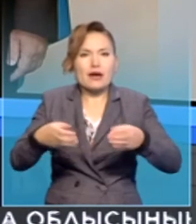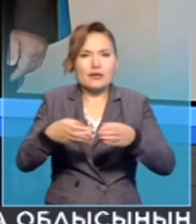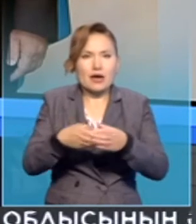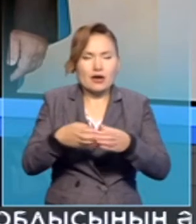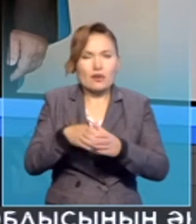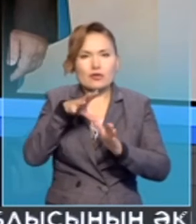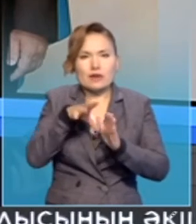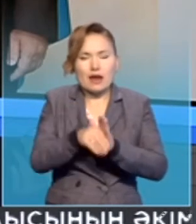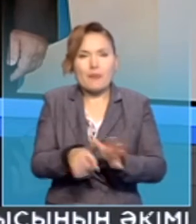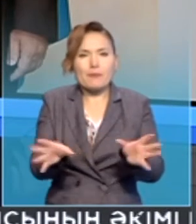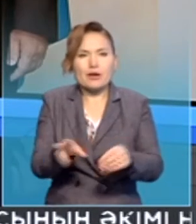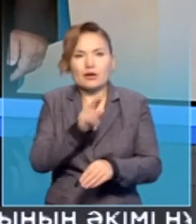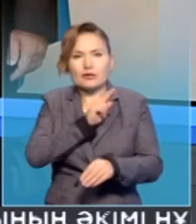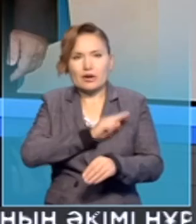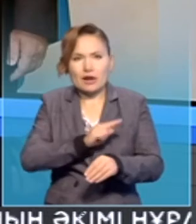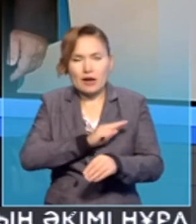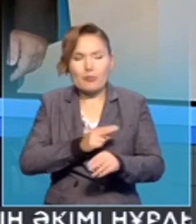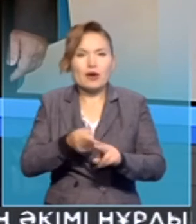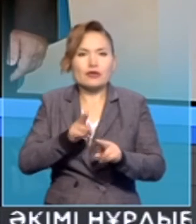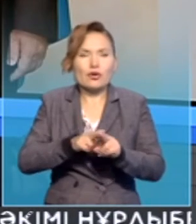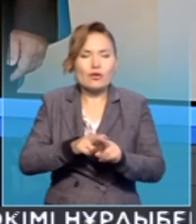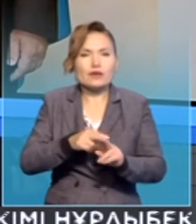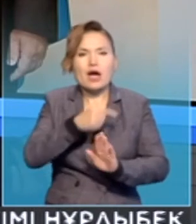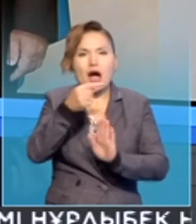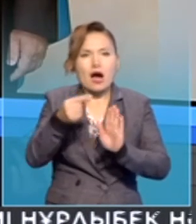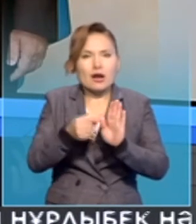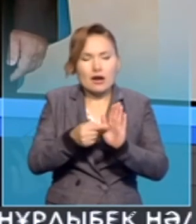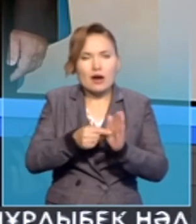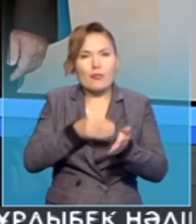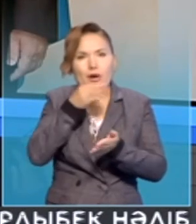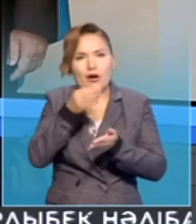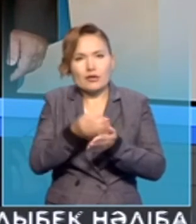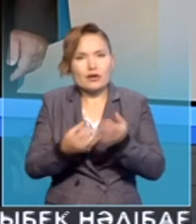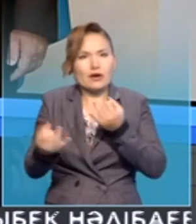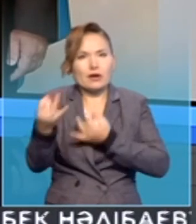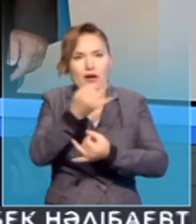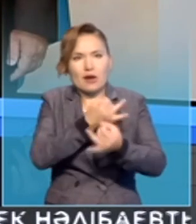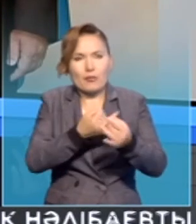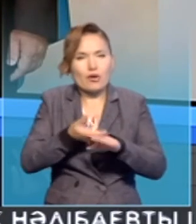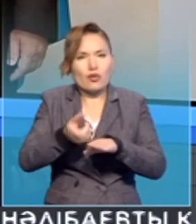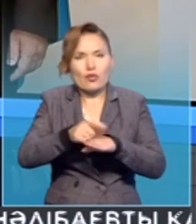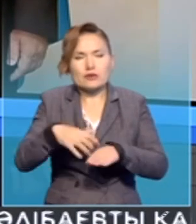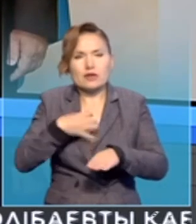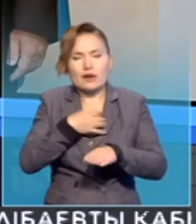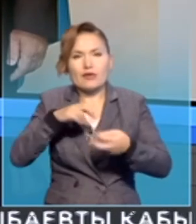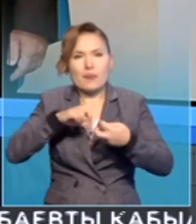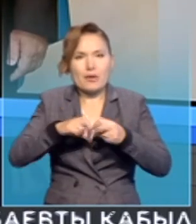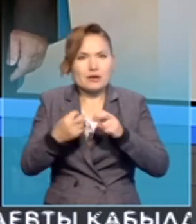ұйымдар арасындағы өзара іс-қимылды қарастырып, өңірлік күн тәртібіндегі өзекті мәселелер жөнінде пікір алмасты.